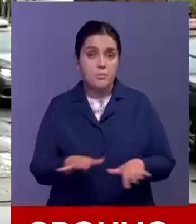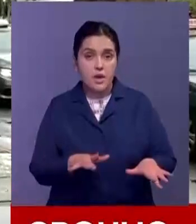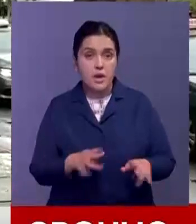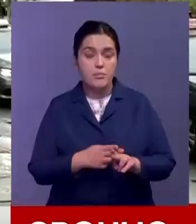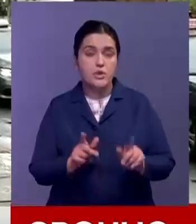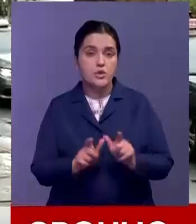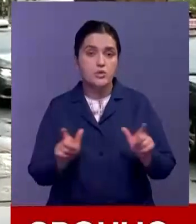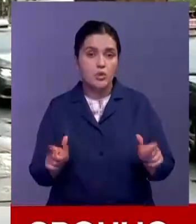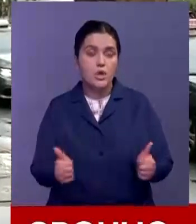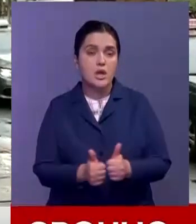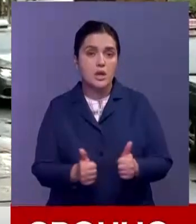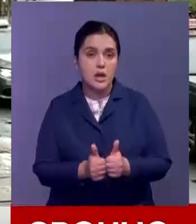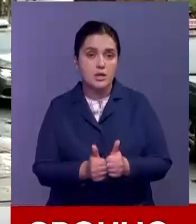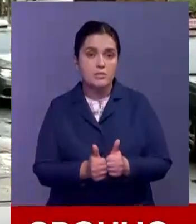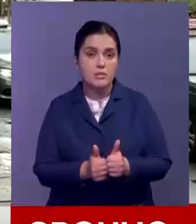школ прилегающего